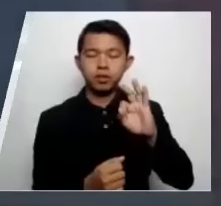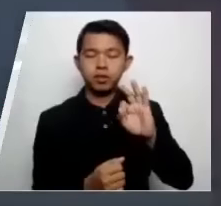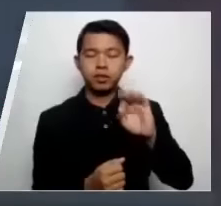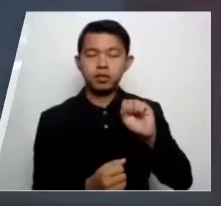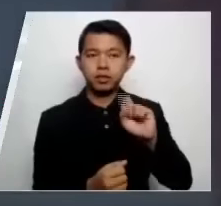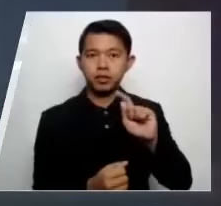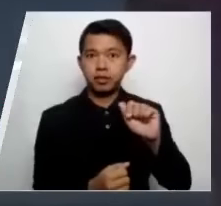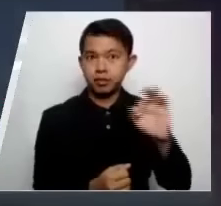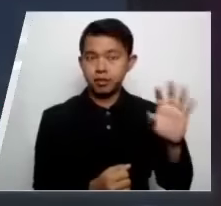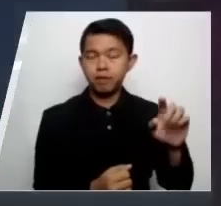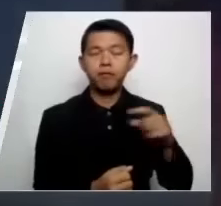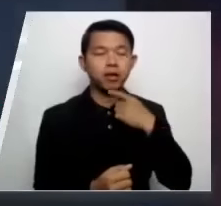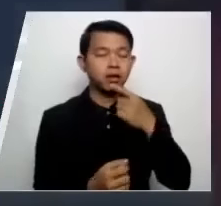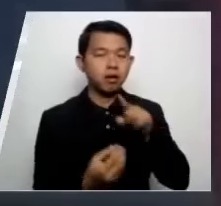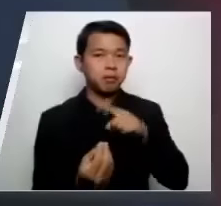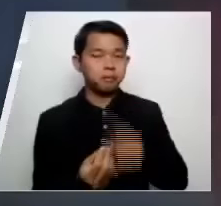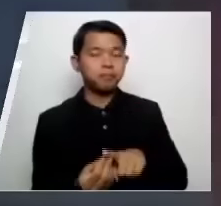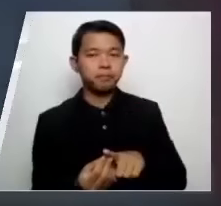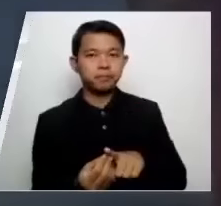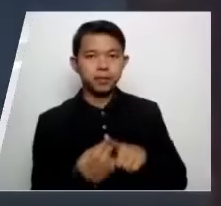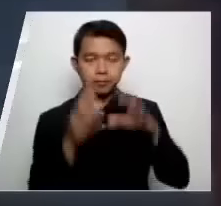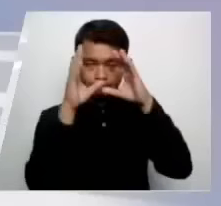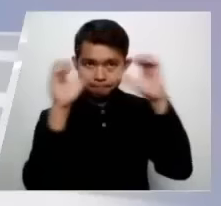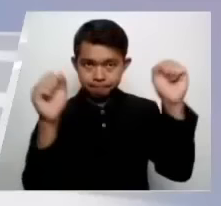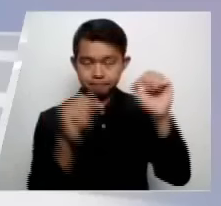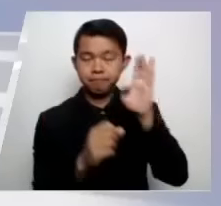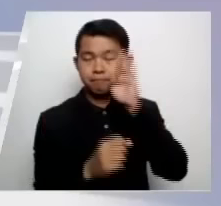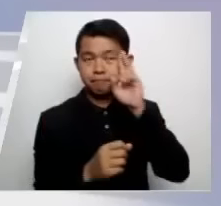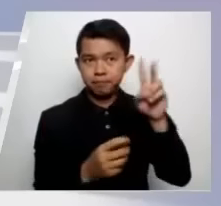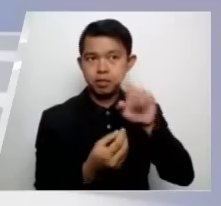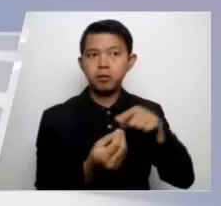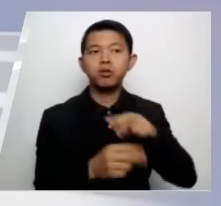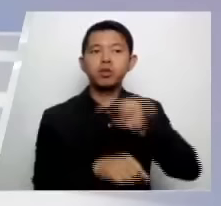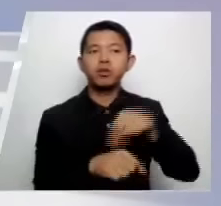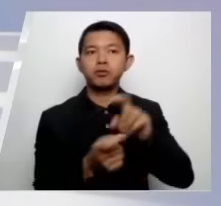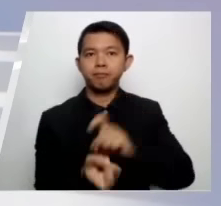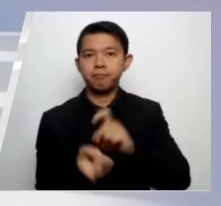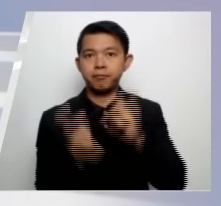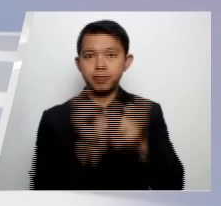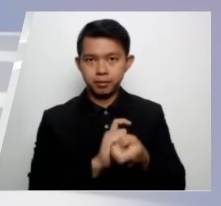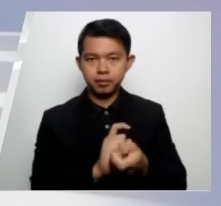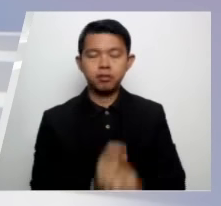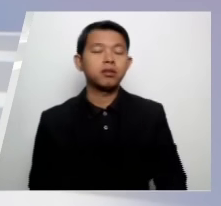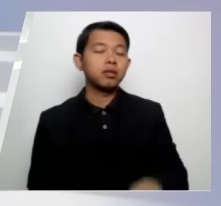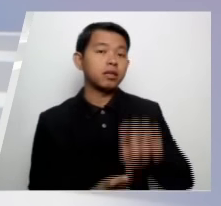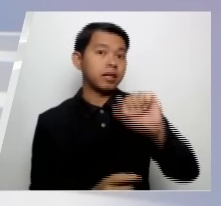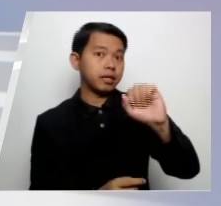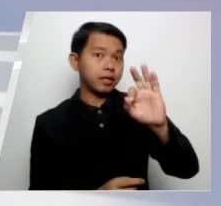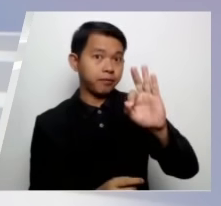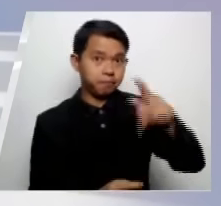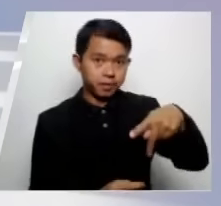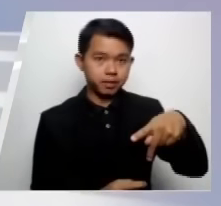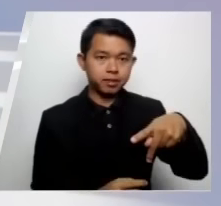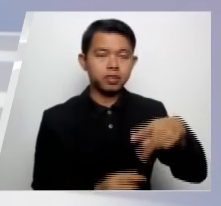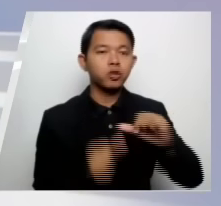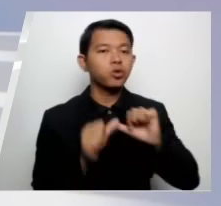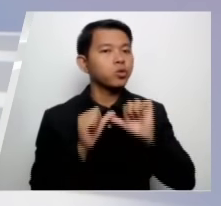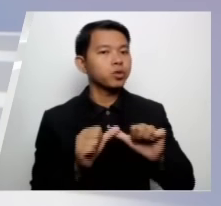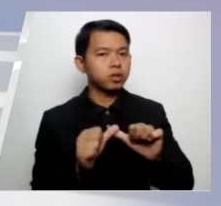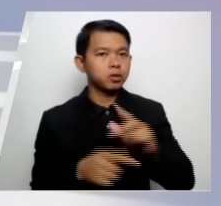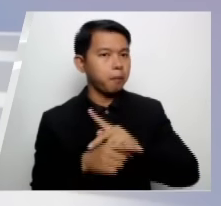panawagan ni Pangulong Marcos para sa national transformation, mananatilian nila ang AFP bilang isang professional na military